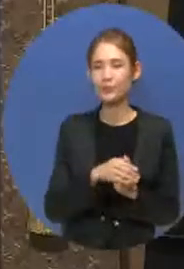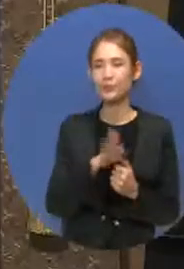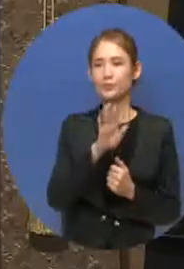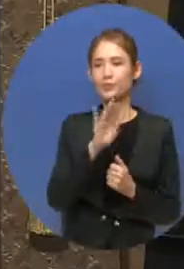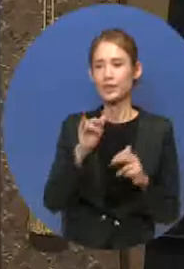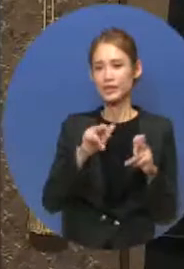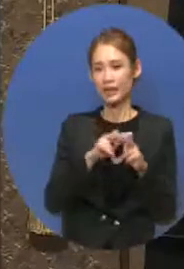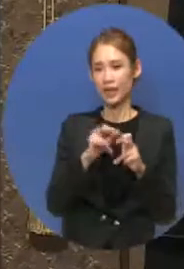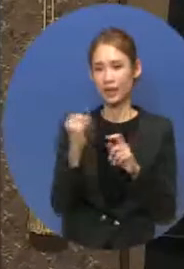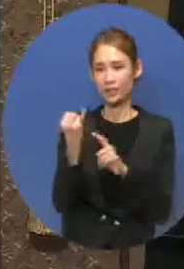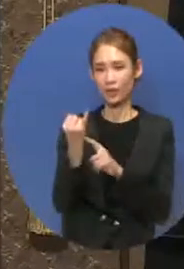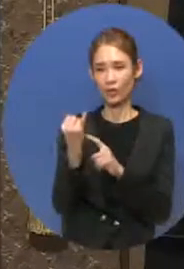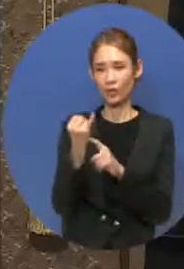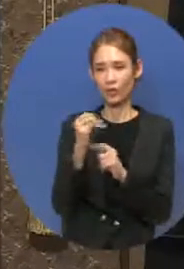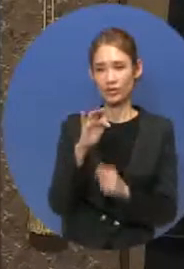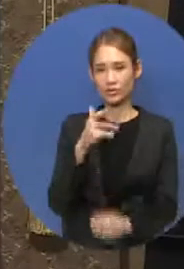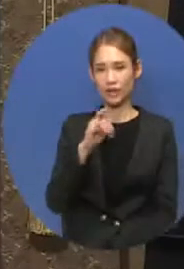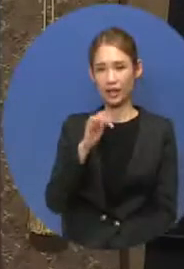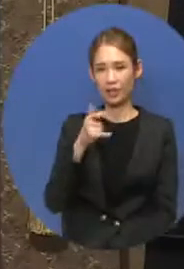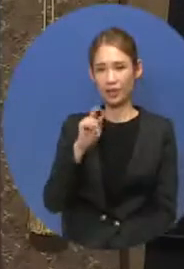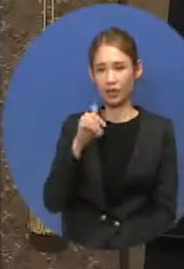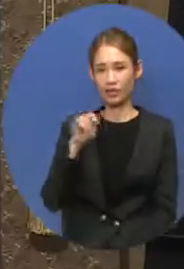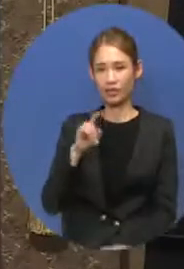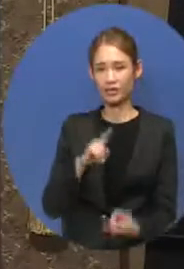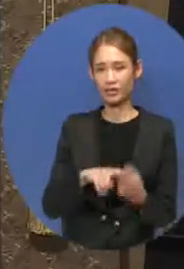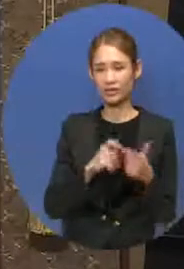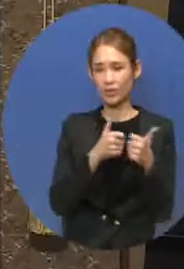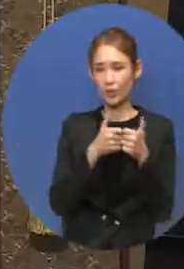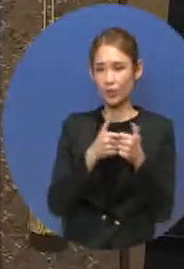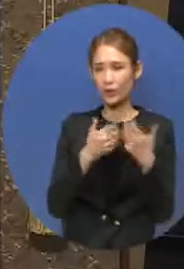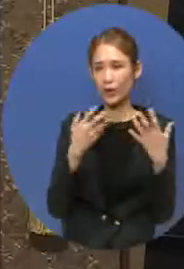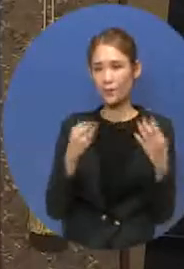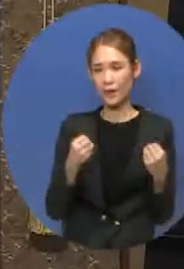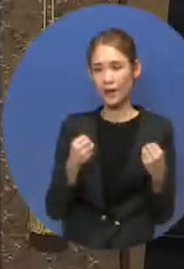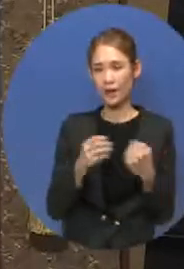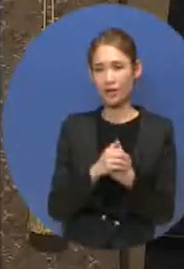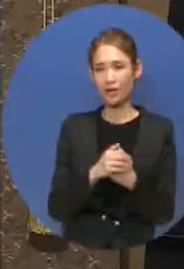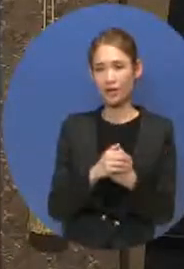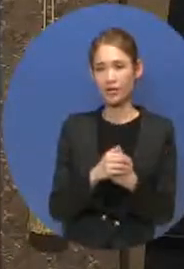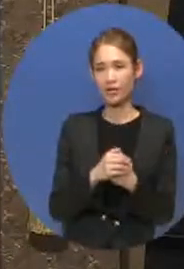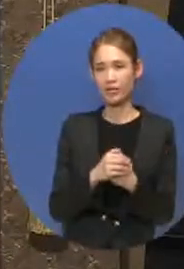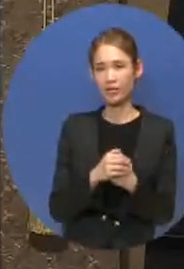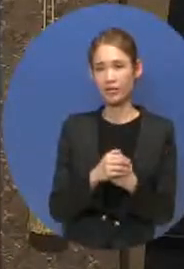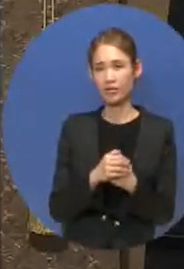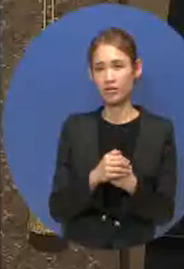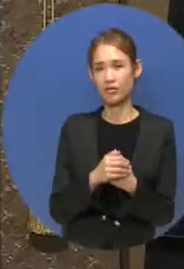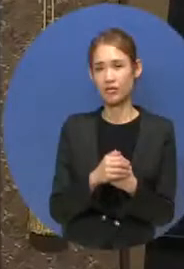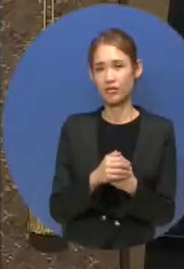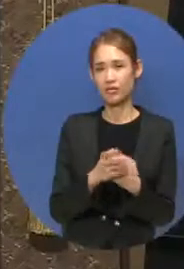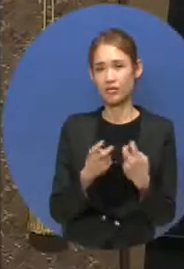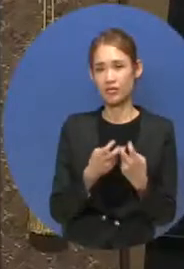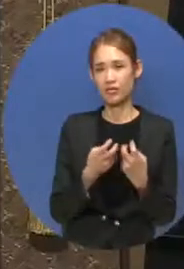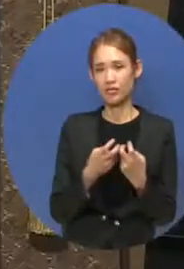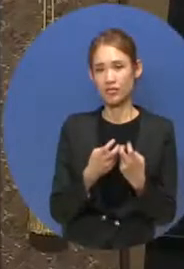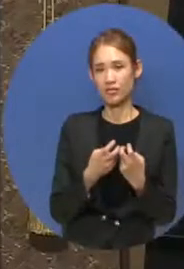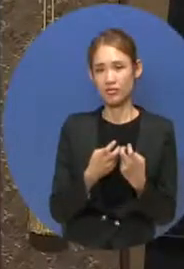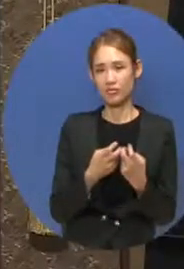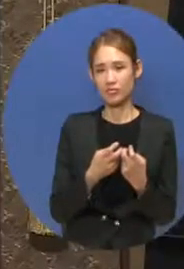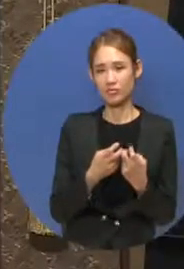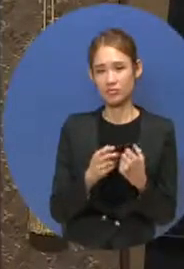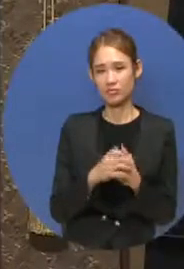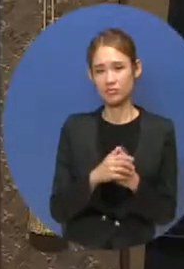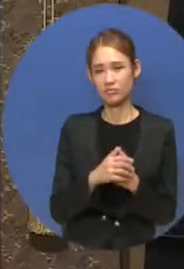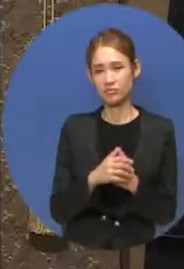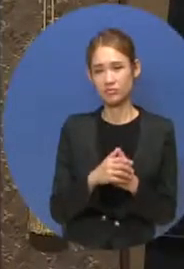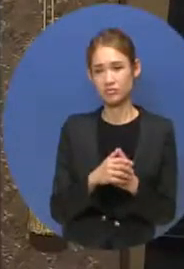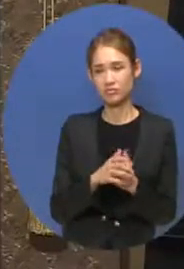비장애인 여성들은 갱년기에 대한 논의를 굉장히 많이 하시잖아요. 예. 갱년기 때 어떻게 해야 되고 약물 접근이라든지